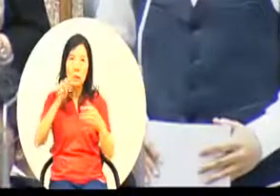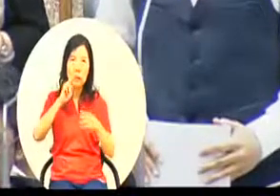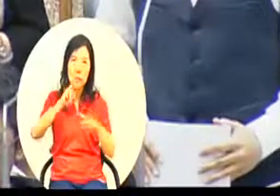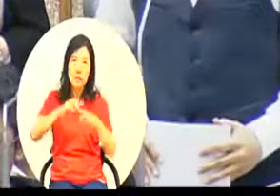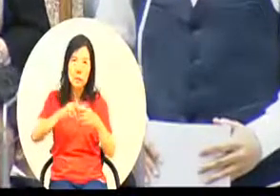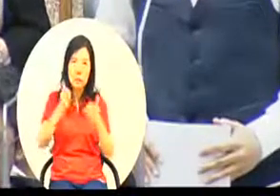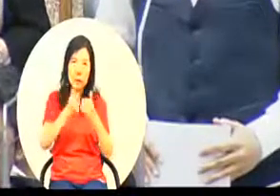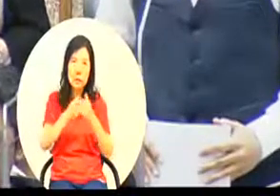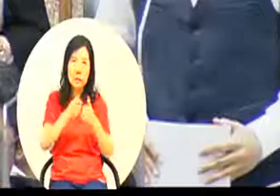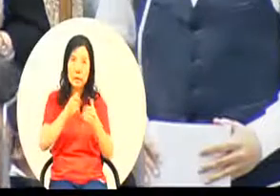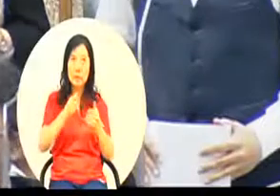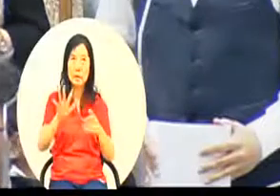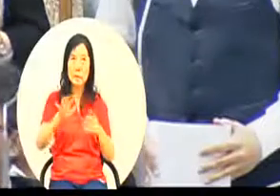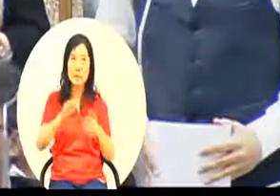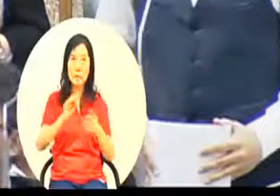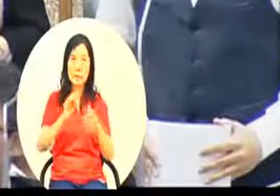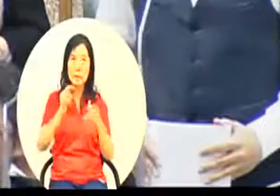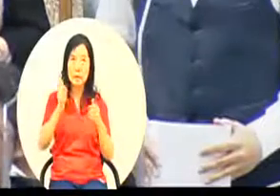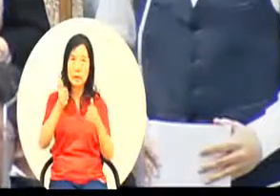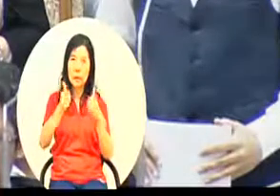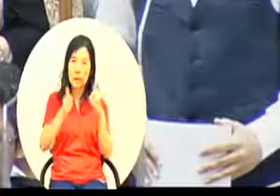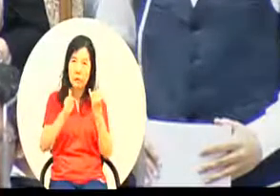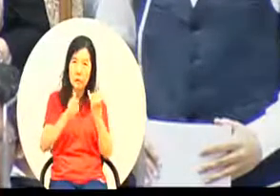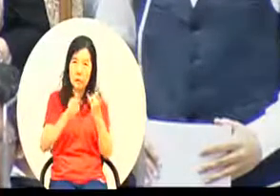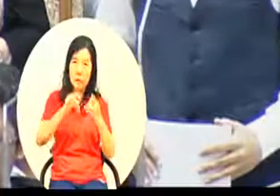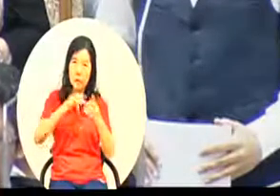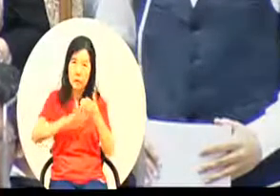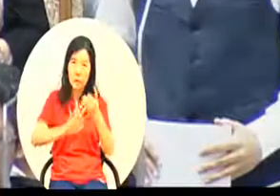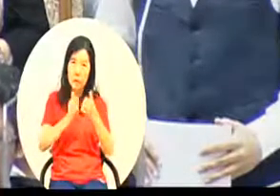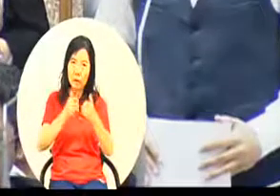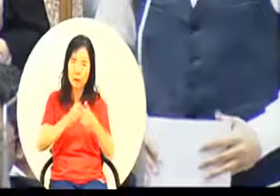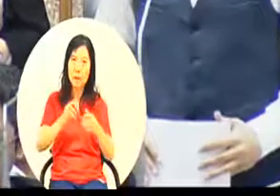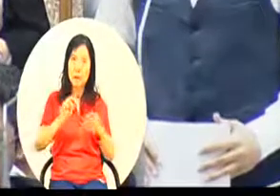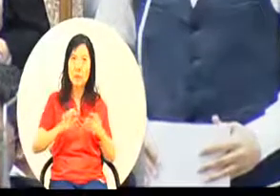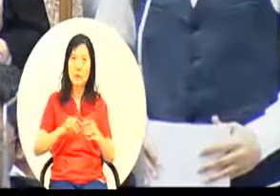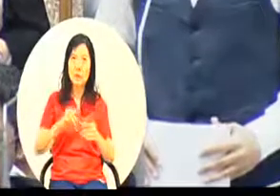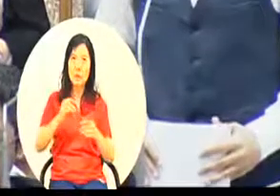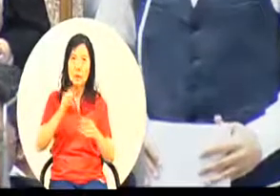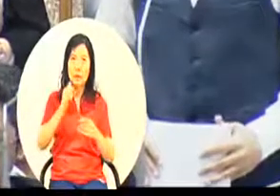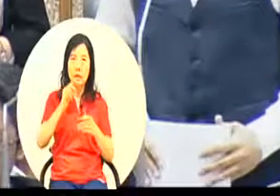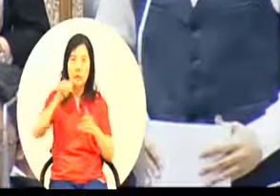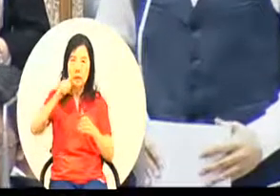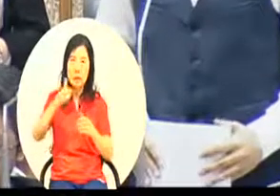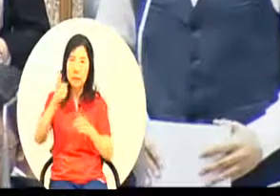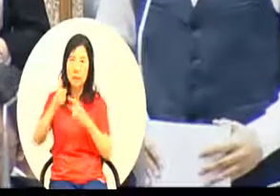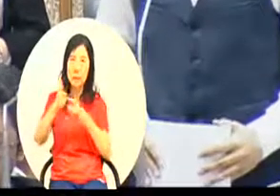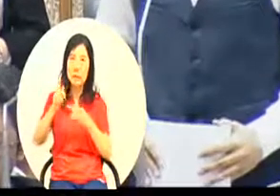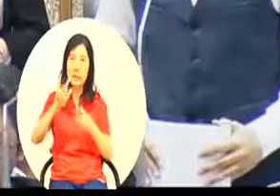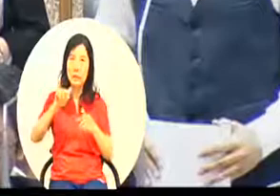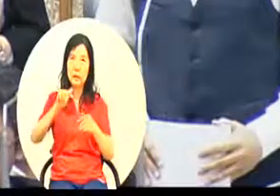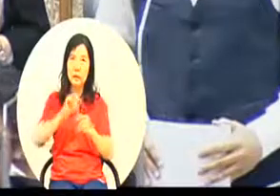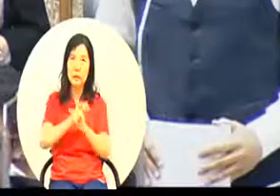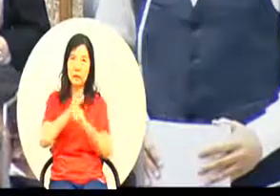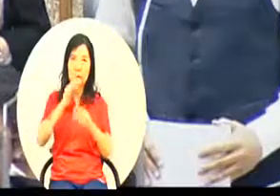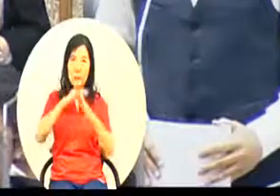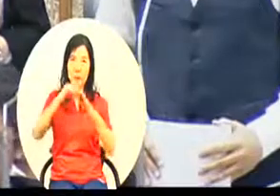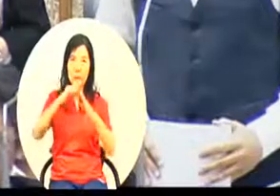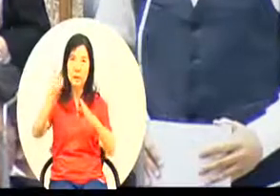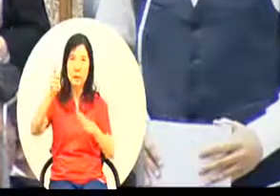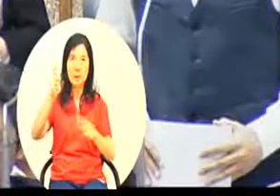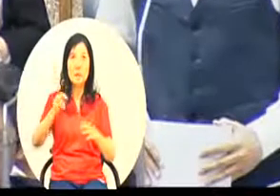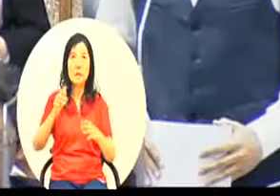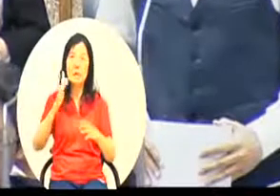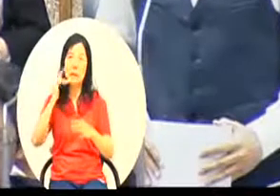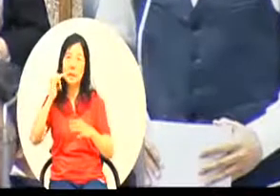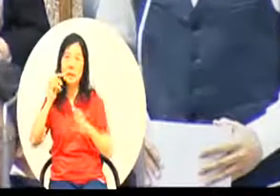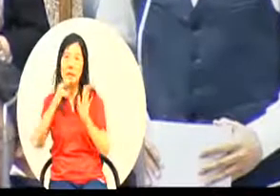们性平委员会、性平议题小组、国教辅导团的这些优秀的老师还有有经验的校长跟家长